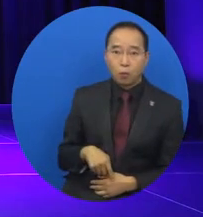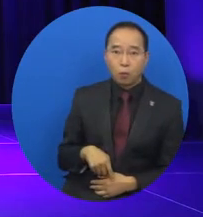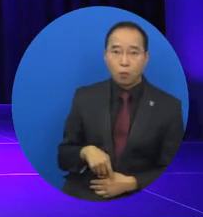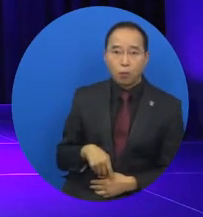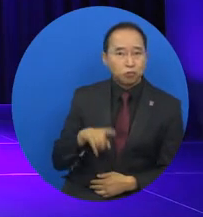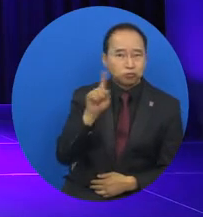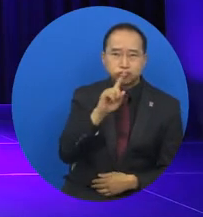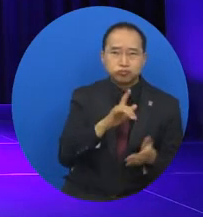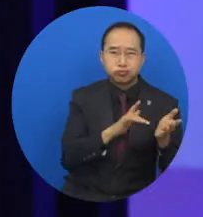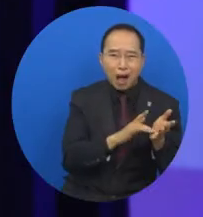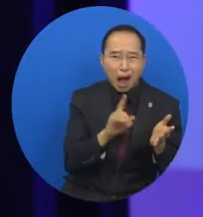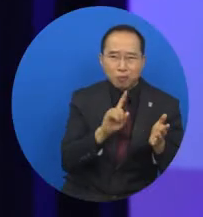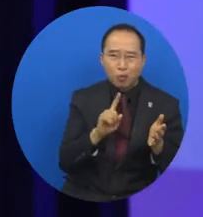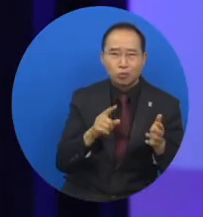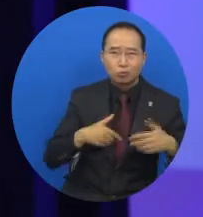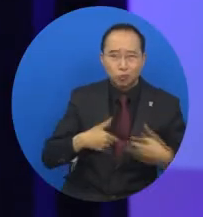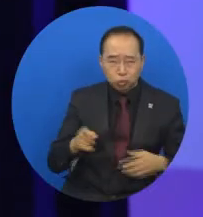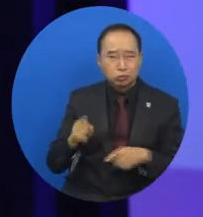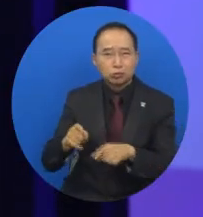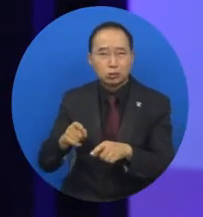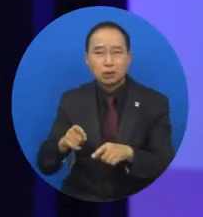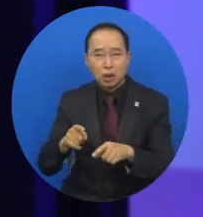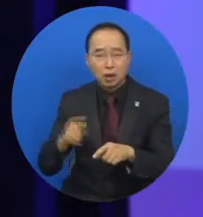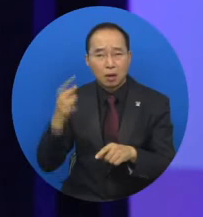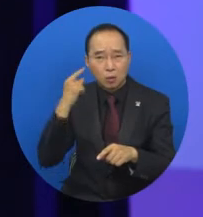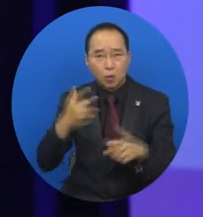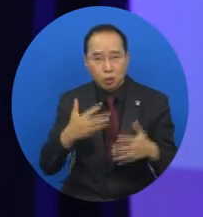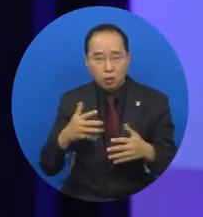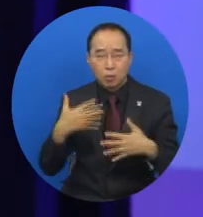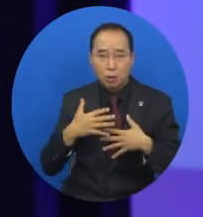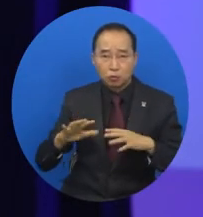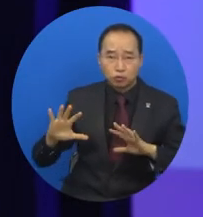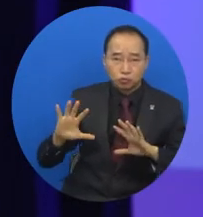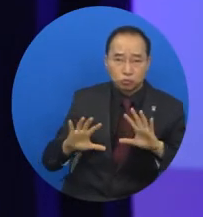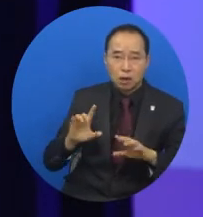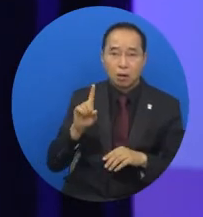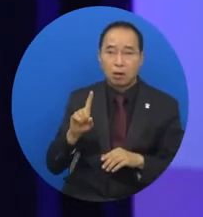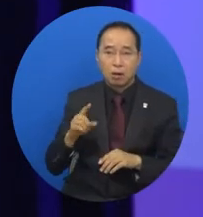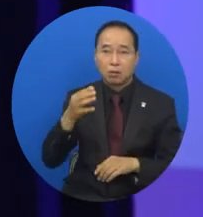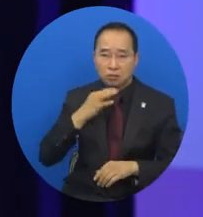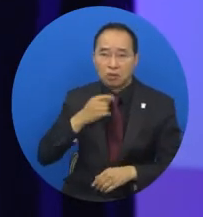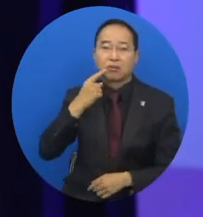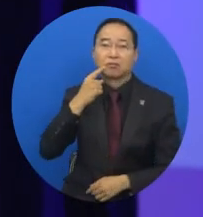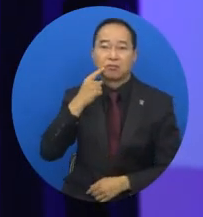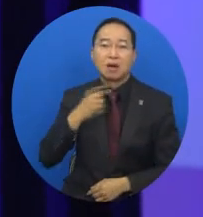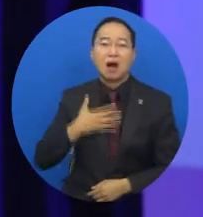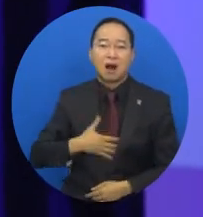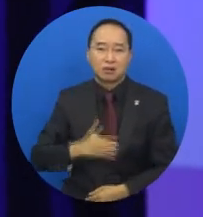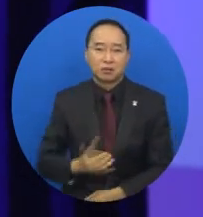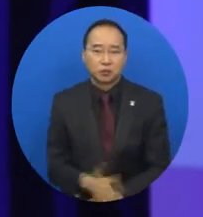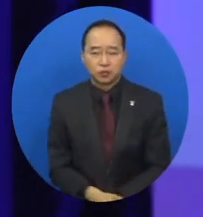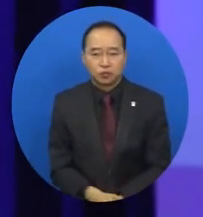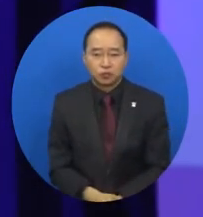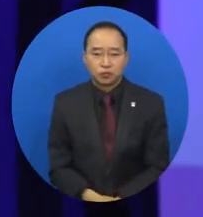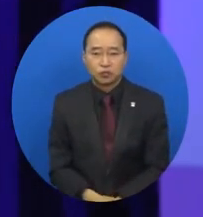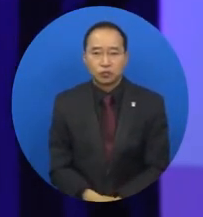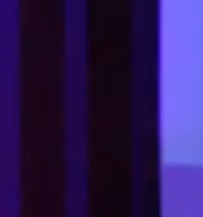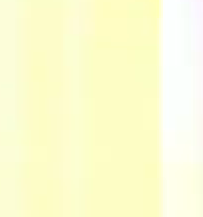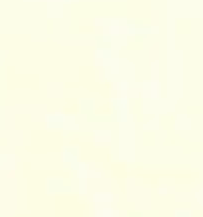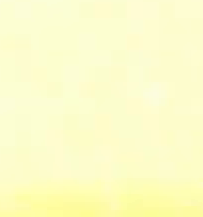자체가 어떠한 치료도 필요가 없었다는 것을 경험하게 된 임상